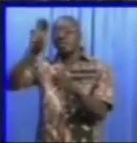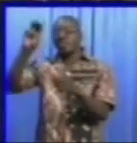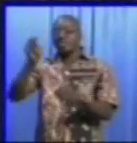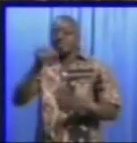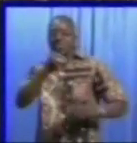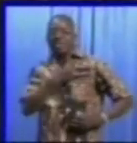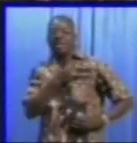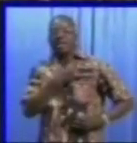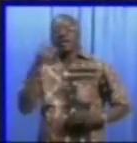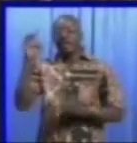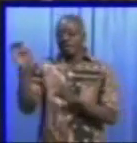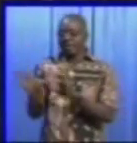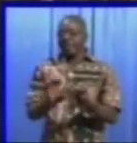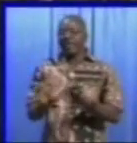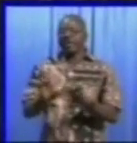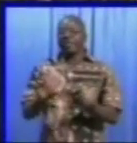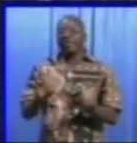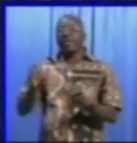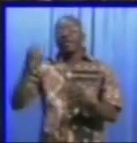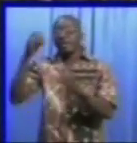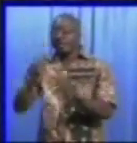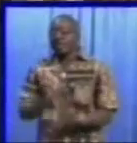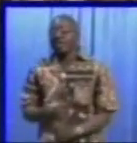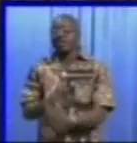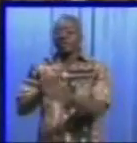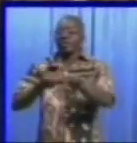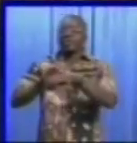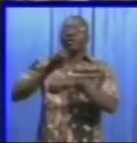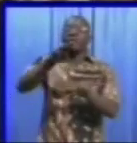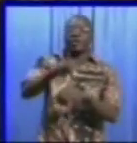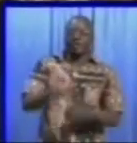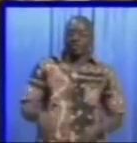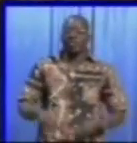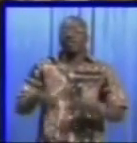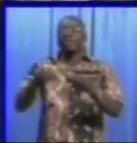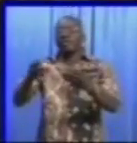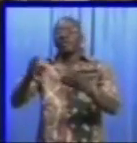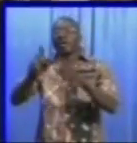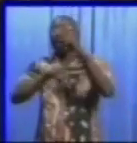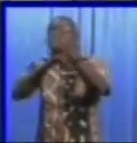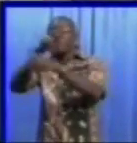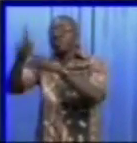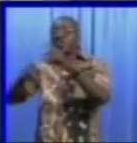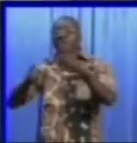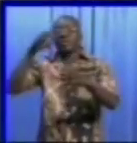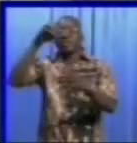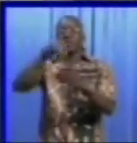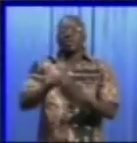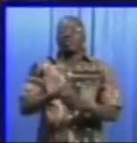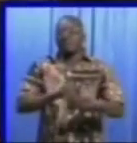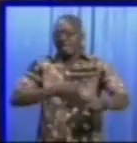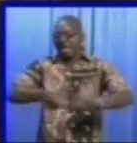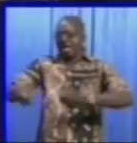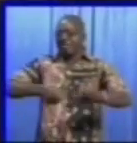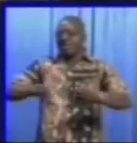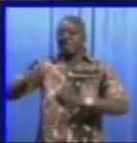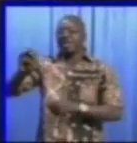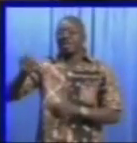à ce cérémonial. Puis s'en est suivi son message à l'adresse de la population de sa circonscription